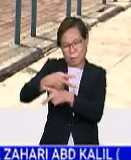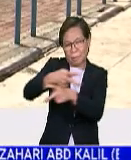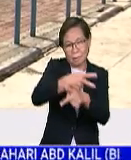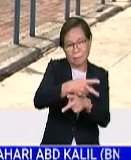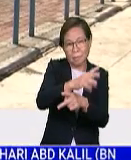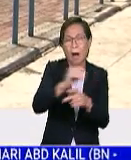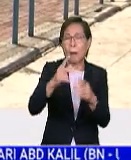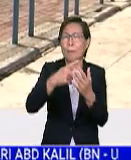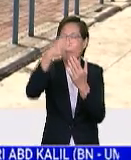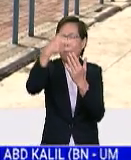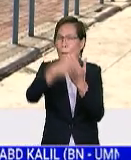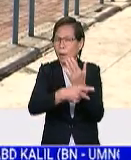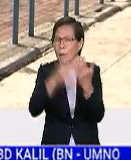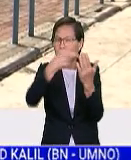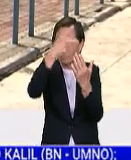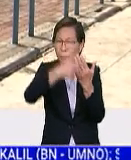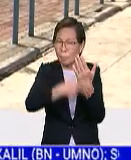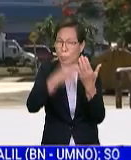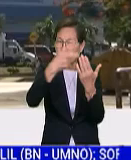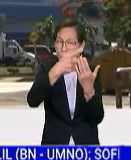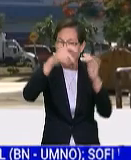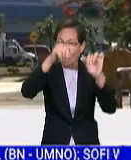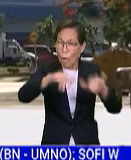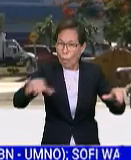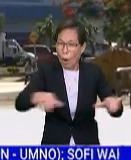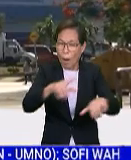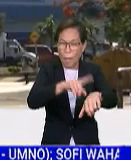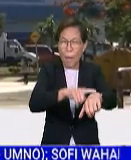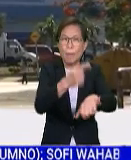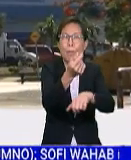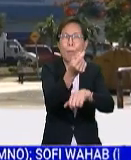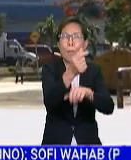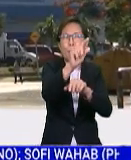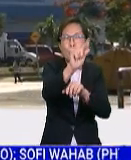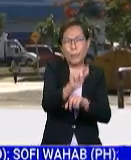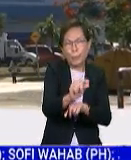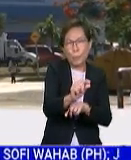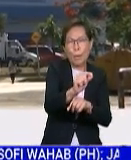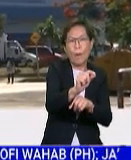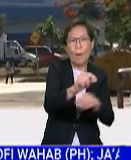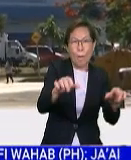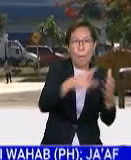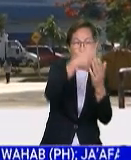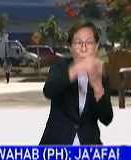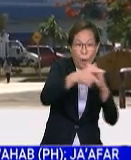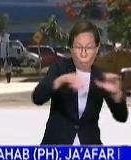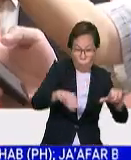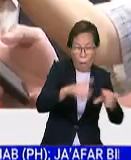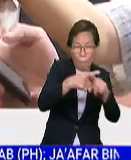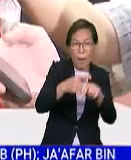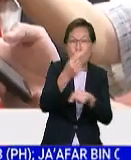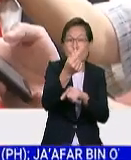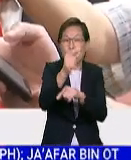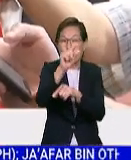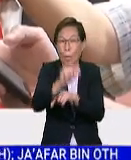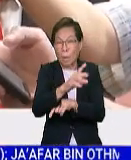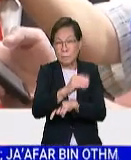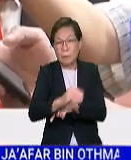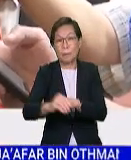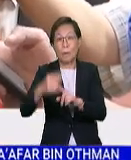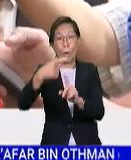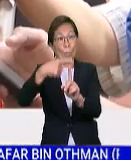Bagaimana program itu dapat dilaksanakan dalam k yang minimal dengan impact yang maksimal dan